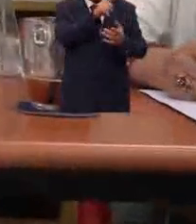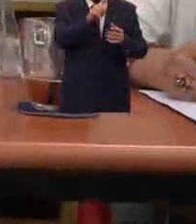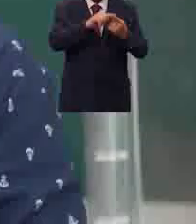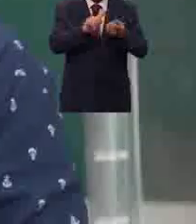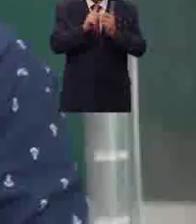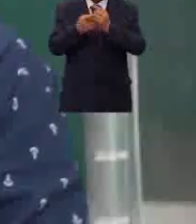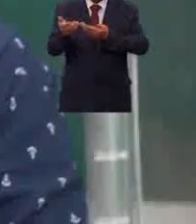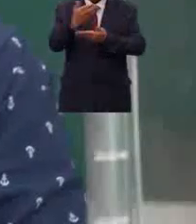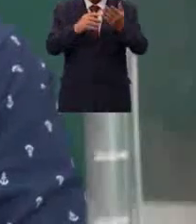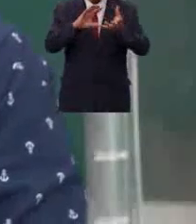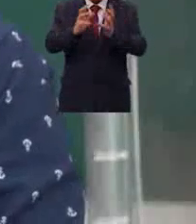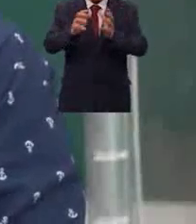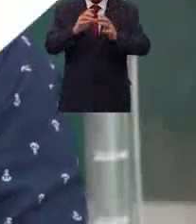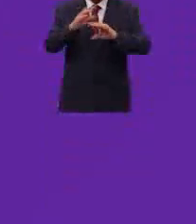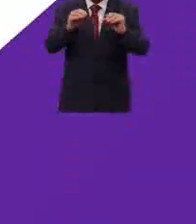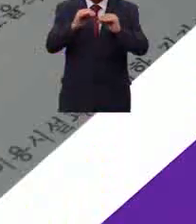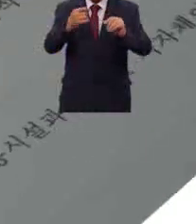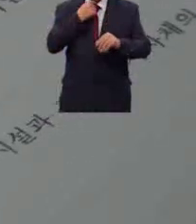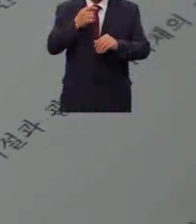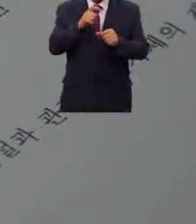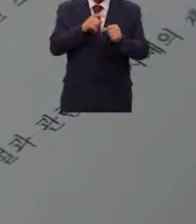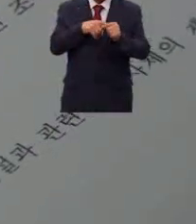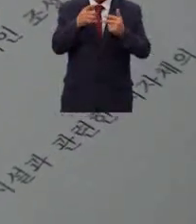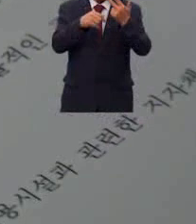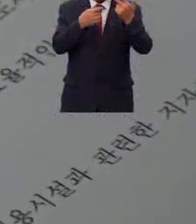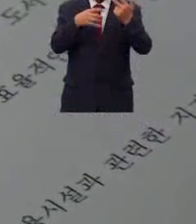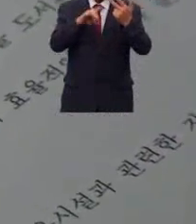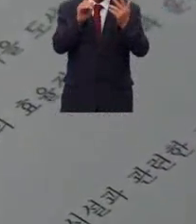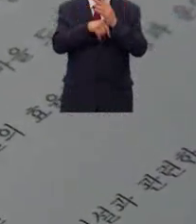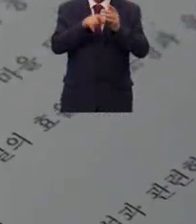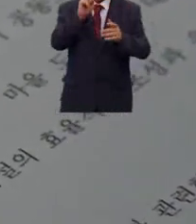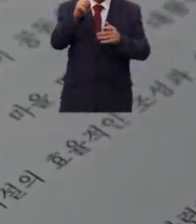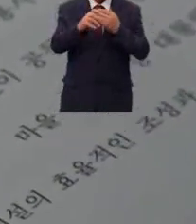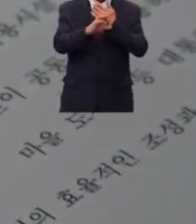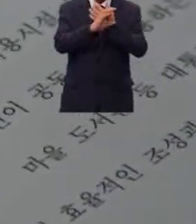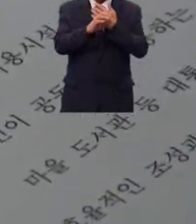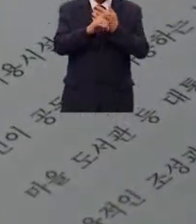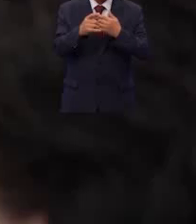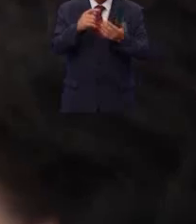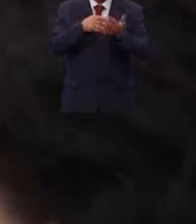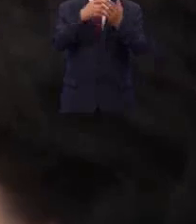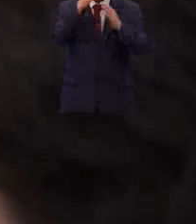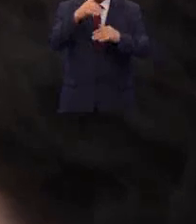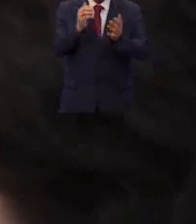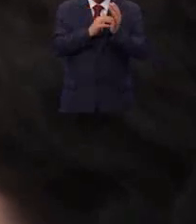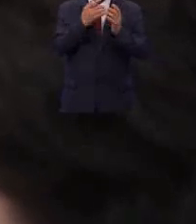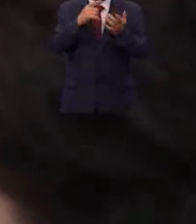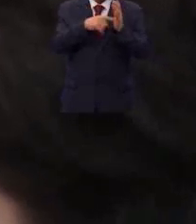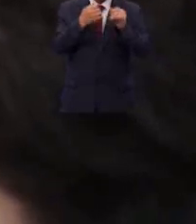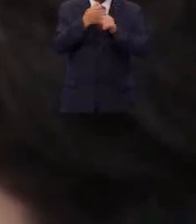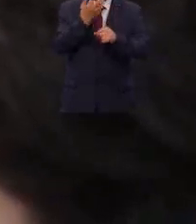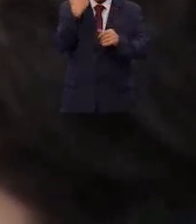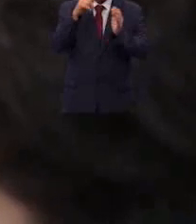문제점을 공론화시키고 해결해보고자 합니다. 7월 초에 10개 예비 의제를 발굴하였고 지난주에